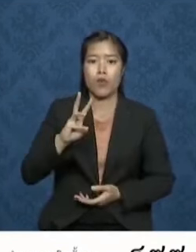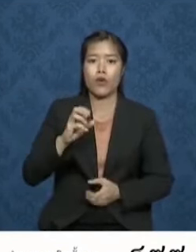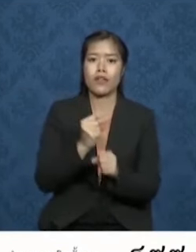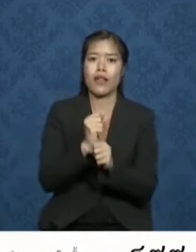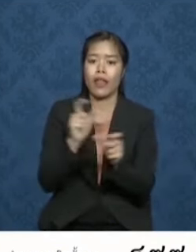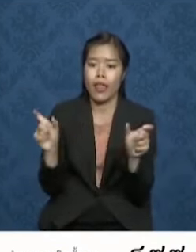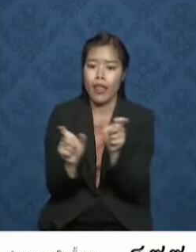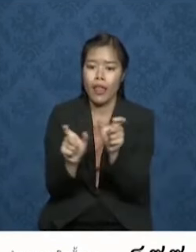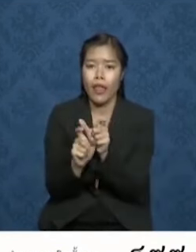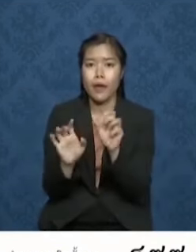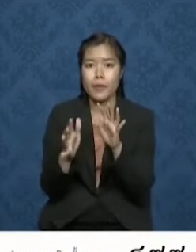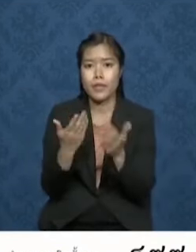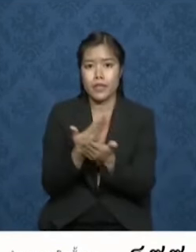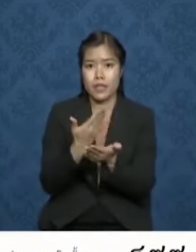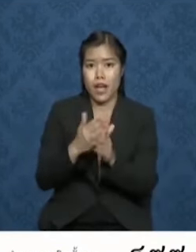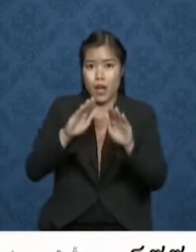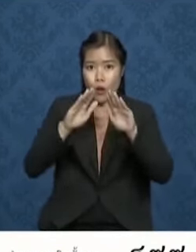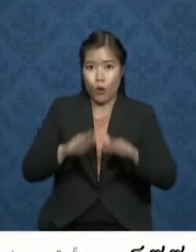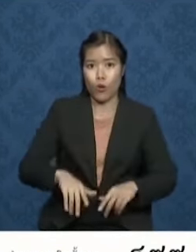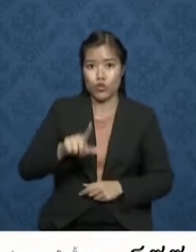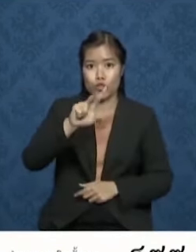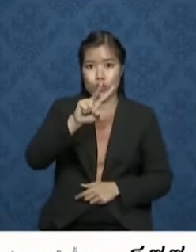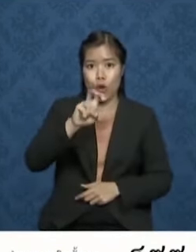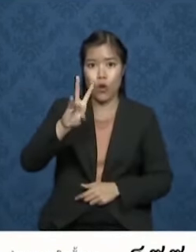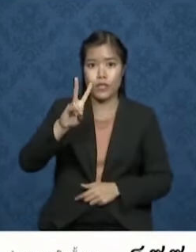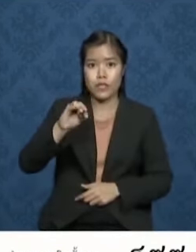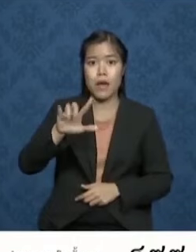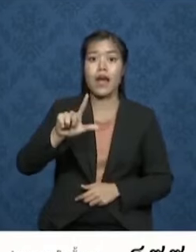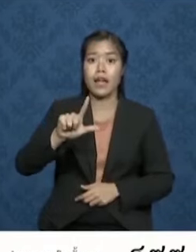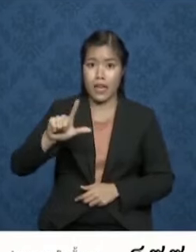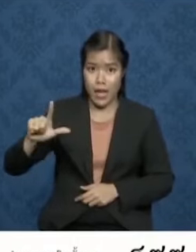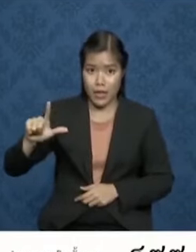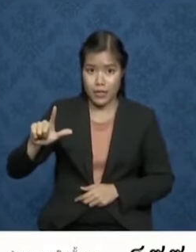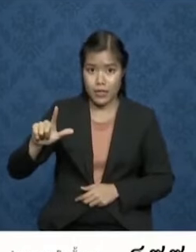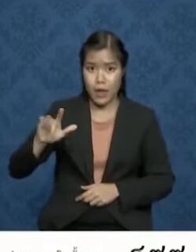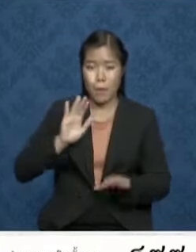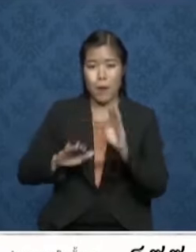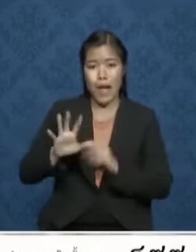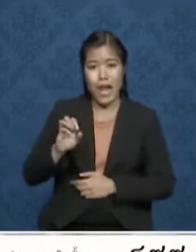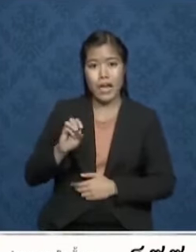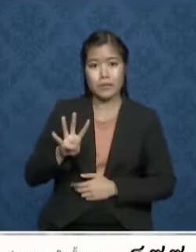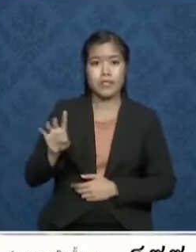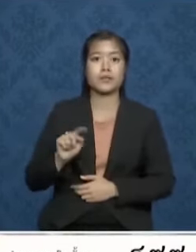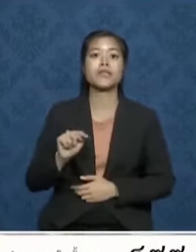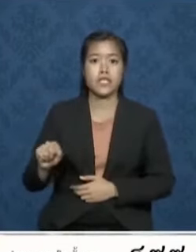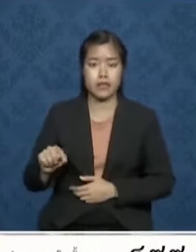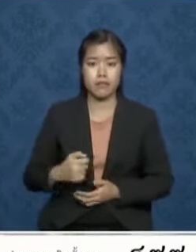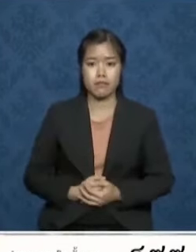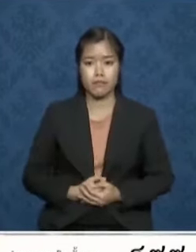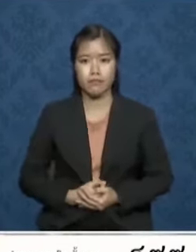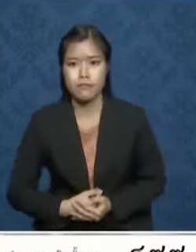เลยจะลดงบประมาณได้กว่า 275ล้านบาทซึ่งมากกว่าร้อยละ 54หรือลดไปมากกว่าครึ่งนะ